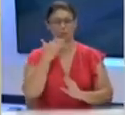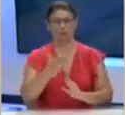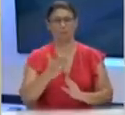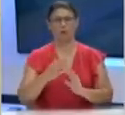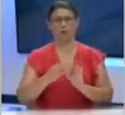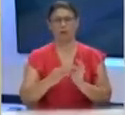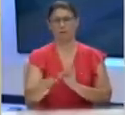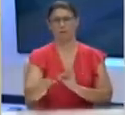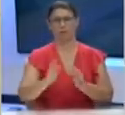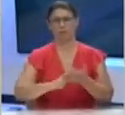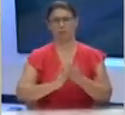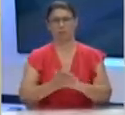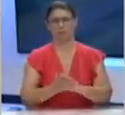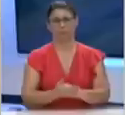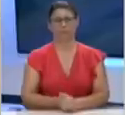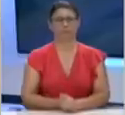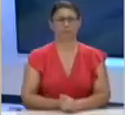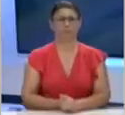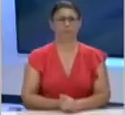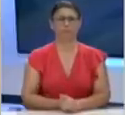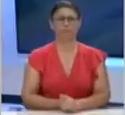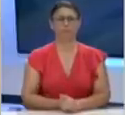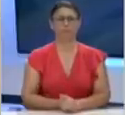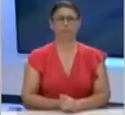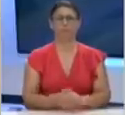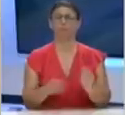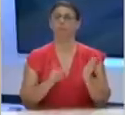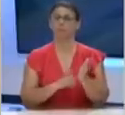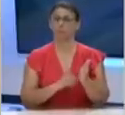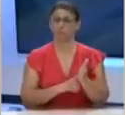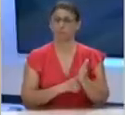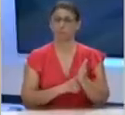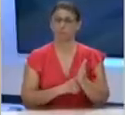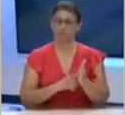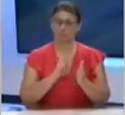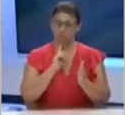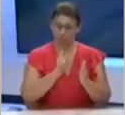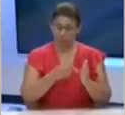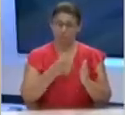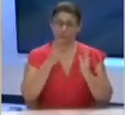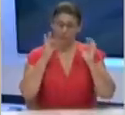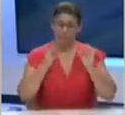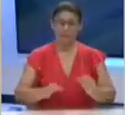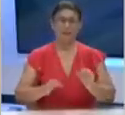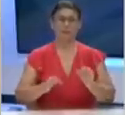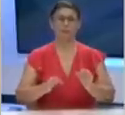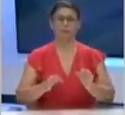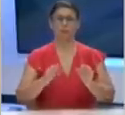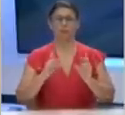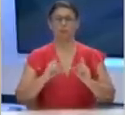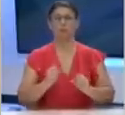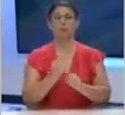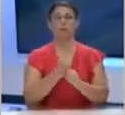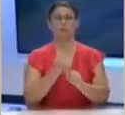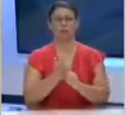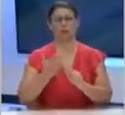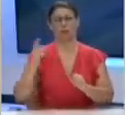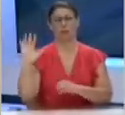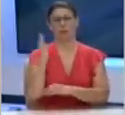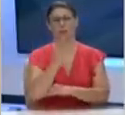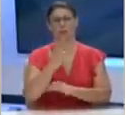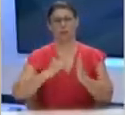στην πράξη. Ήρθε η ώρα η νομοθεσία να ορίζει επακριβώς τα καθήκοντα της δασικής υπηρεσίας